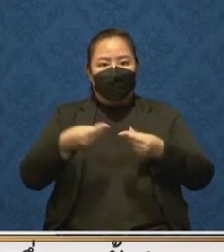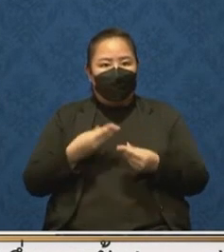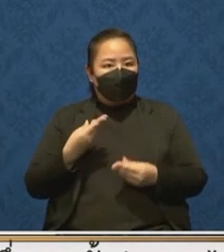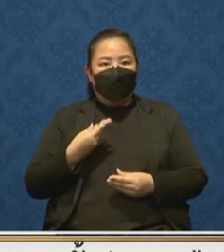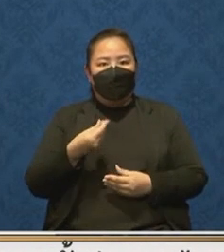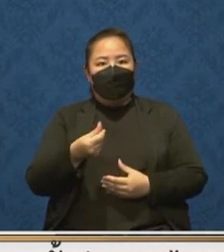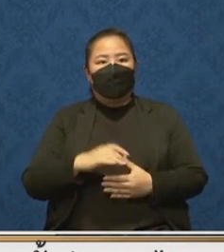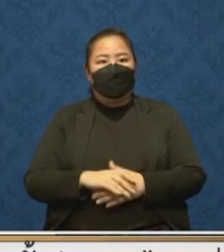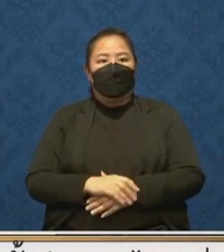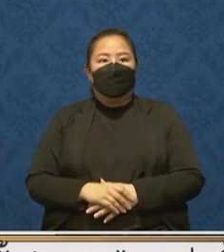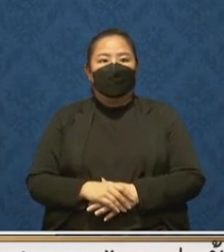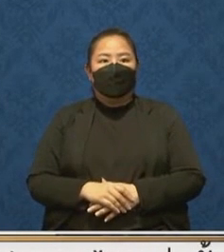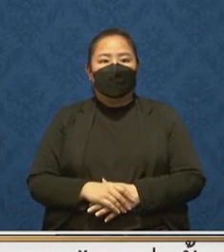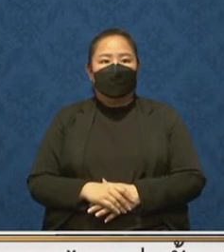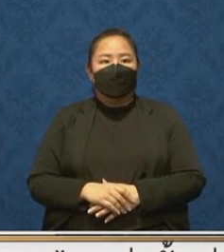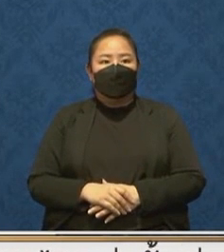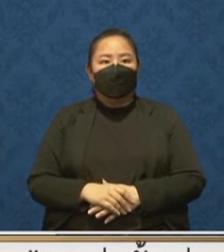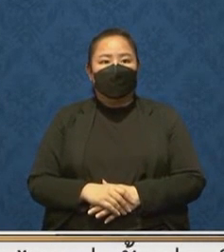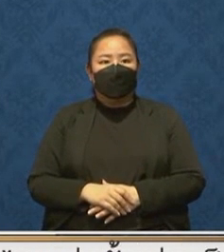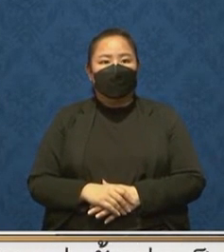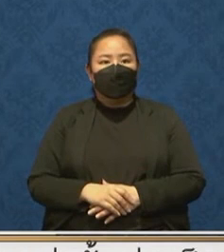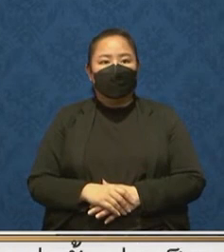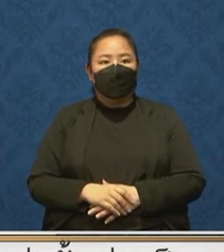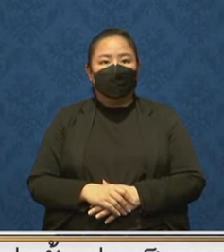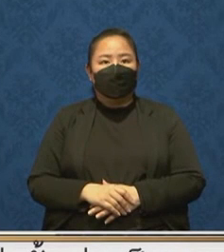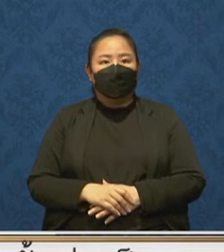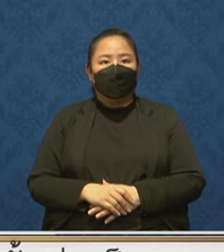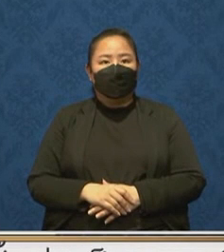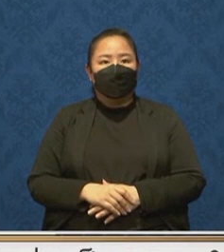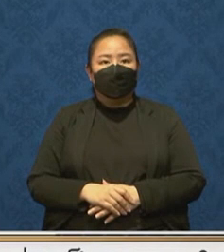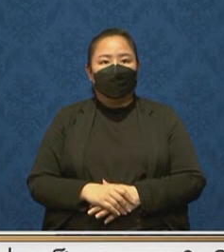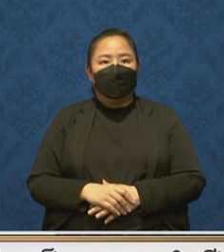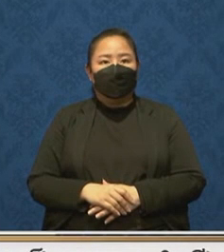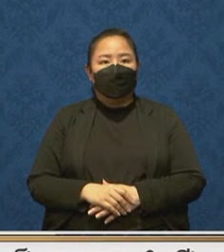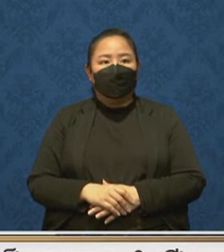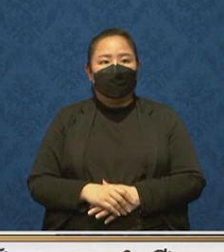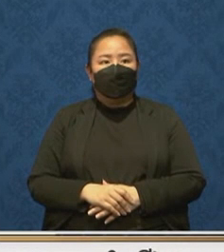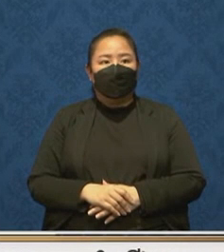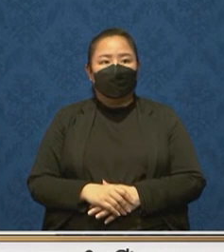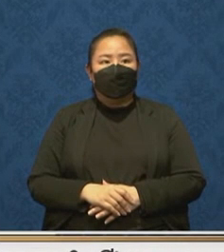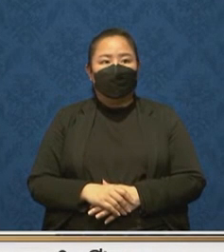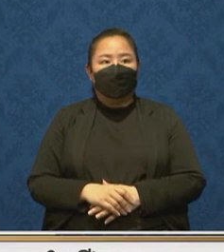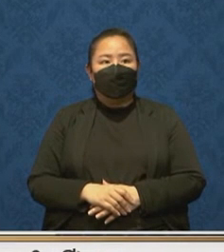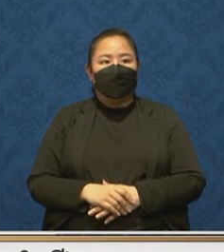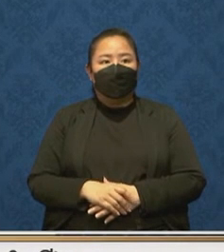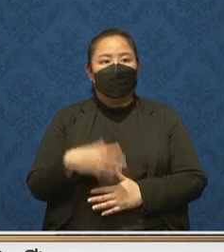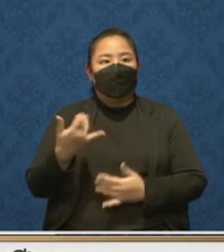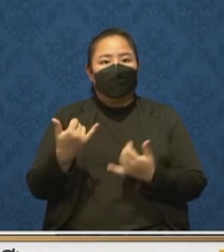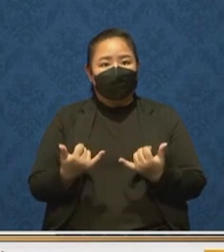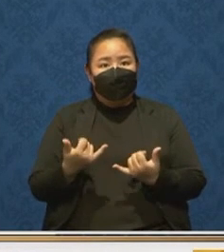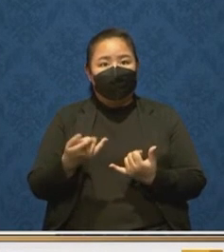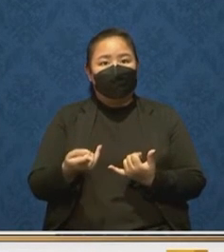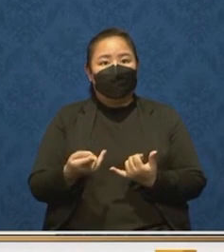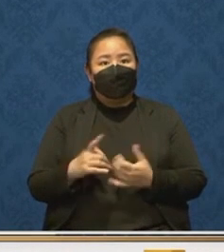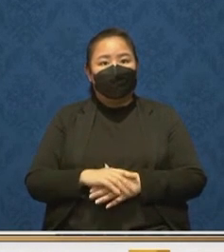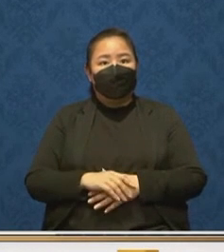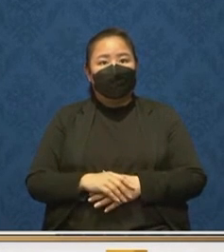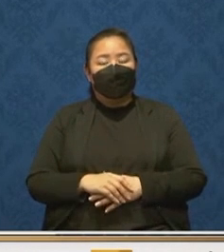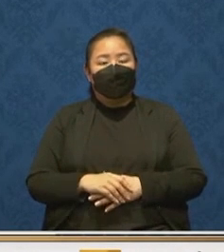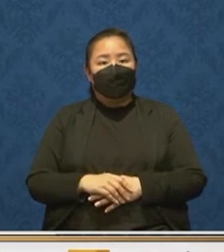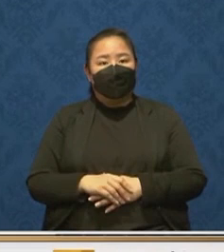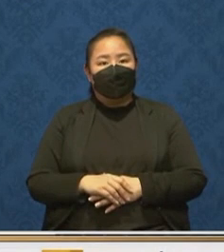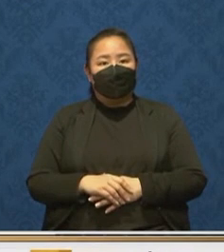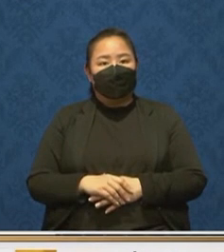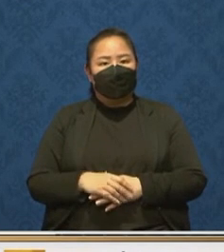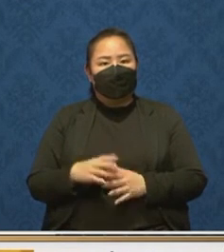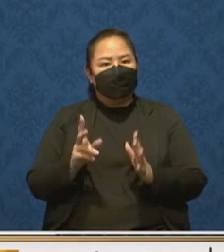บตอไปครั ต่อไปต่ไปครับในช่งเวลาเดียวกันครับกฎิ